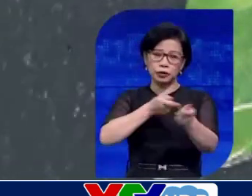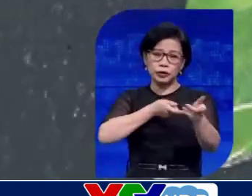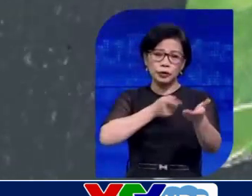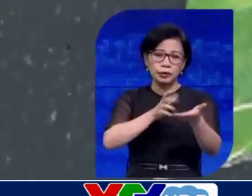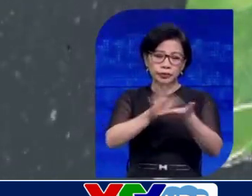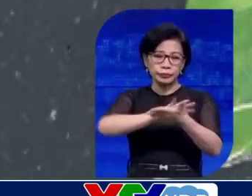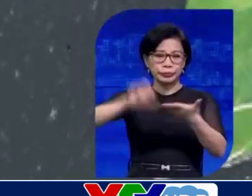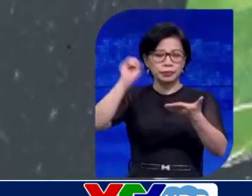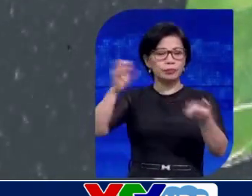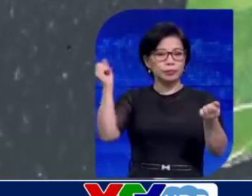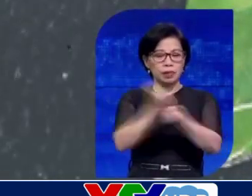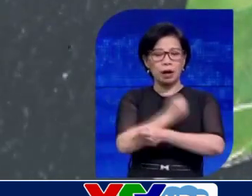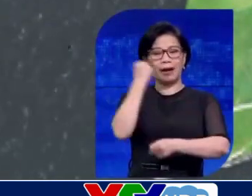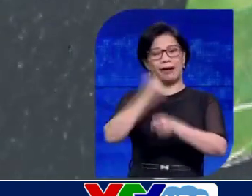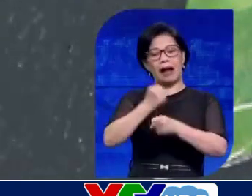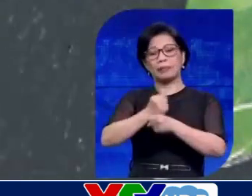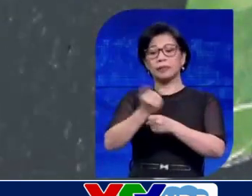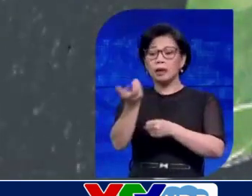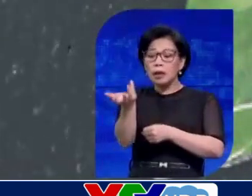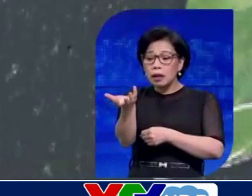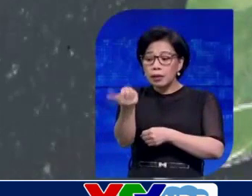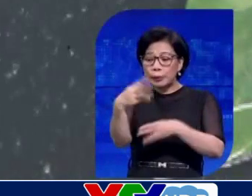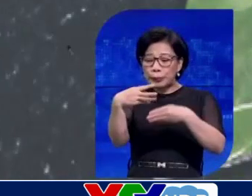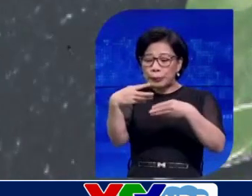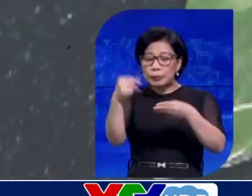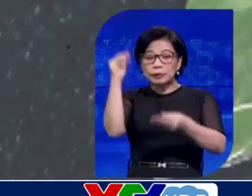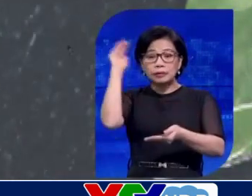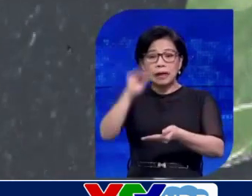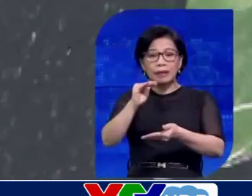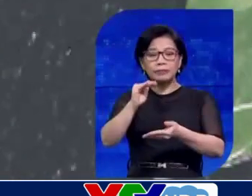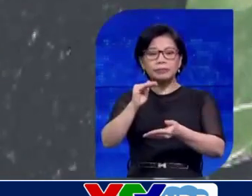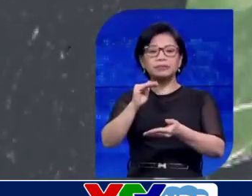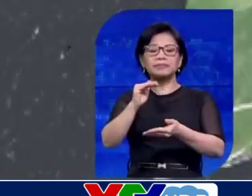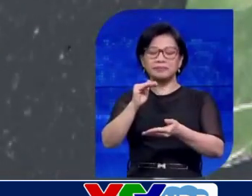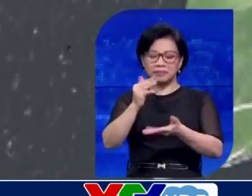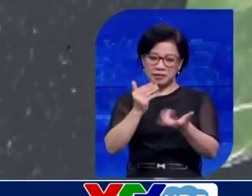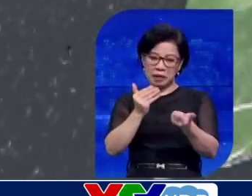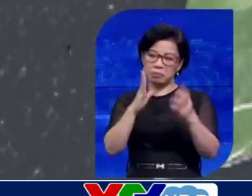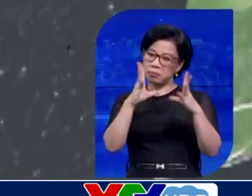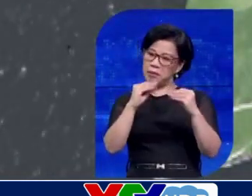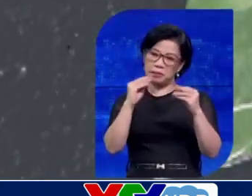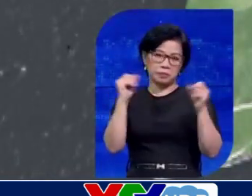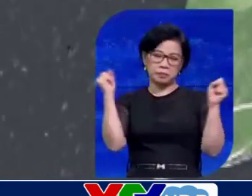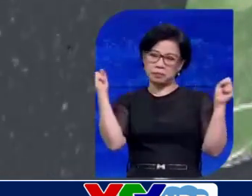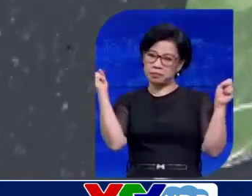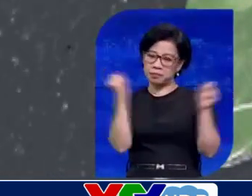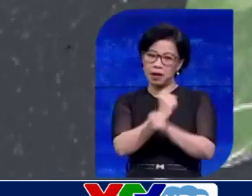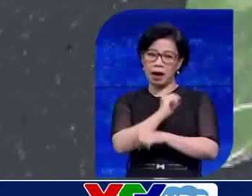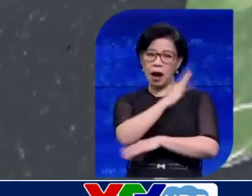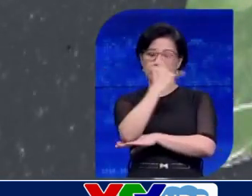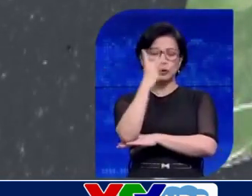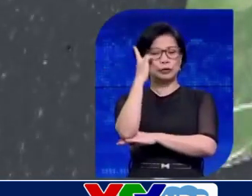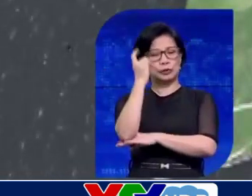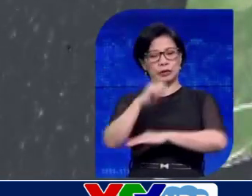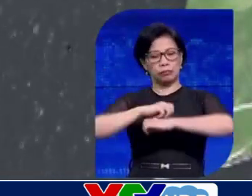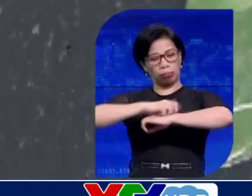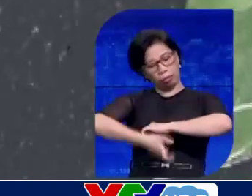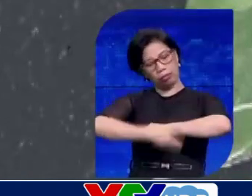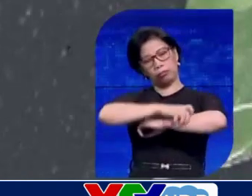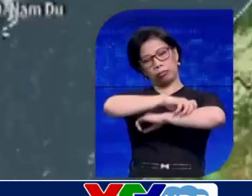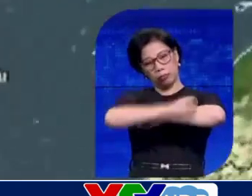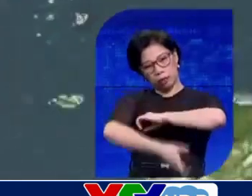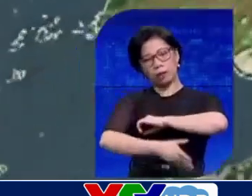xuất. Phù sa giảm, đồng ruộng trở nên kém màu mỡ, thậm chí thiếu phù sa còn góp phần khiến cho tình trạng sạt lở bờ sông càng thêm